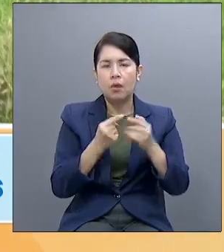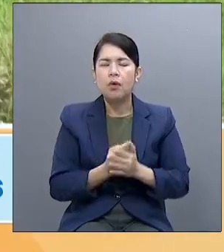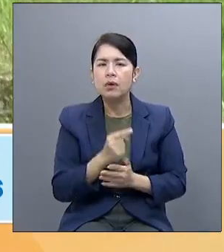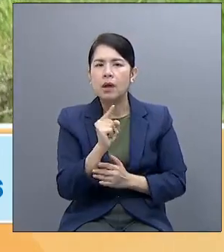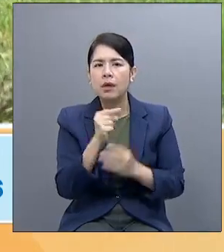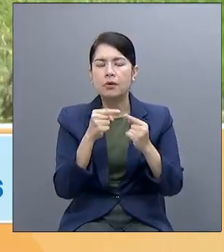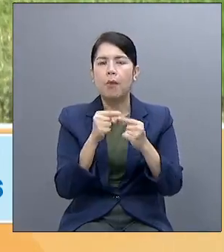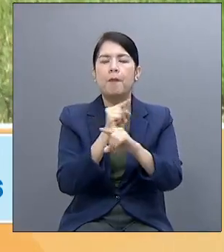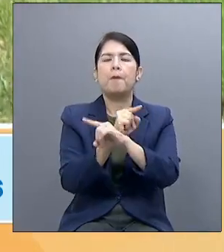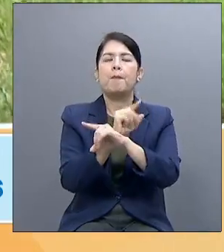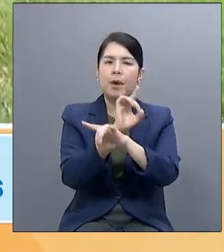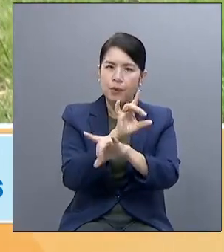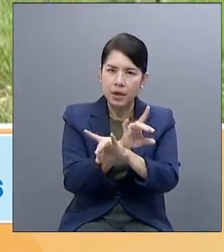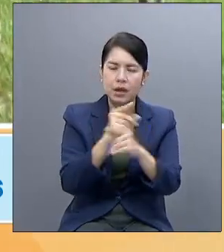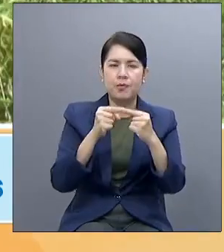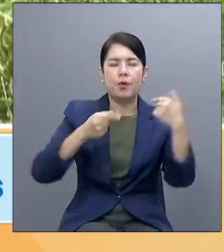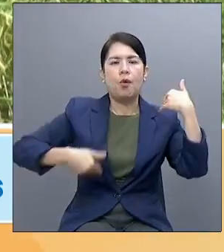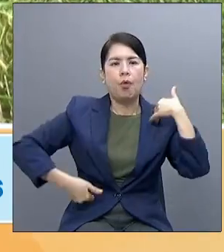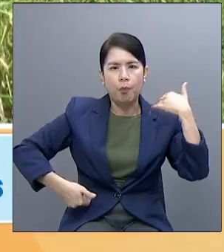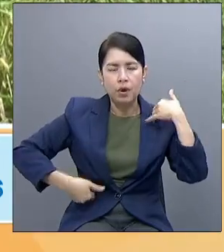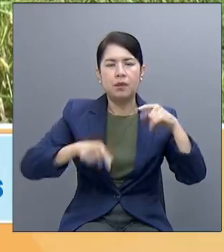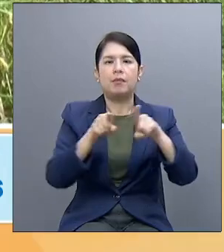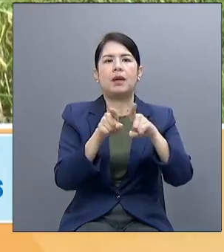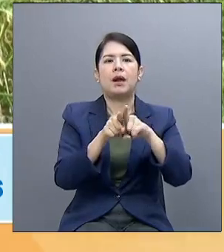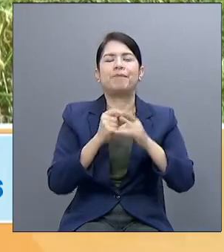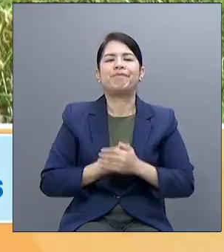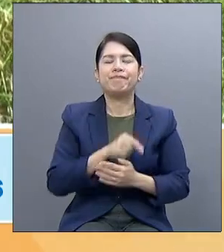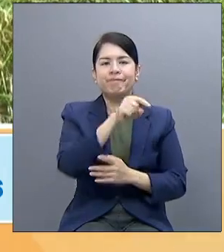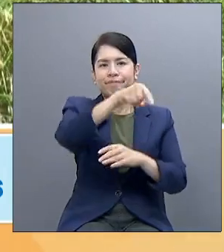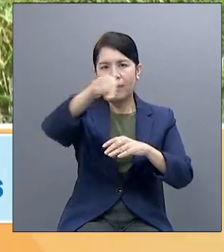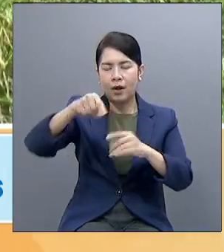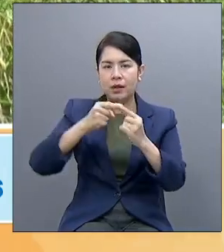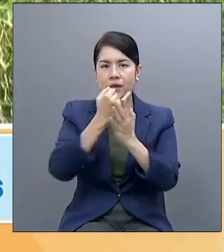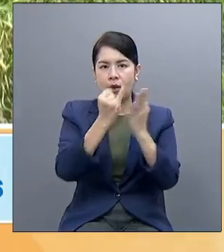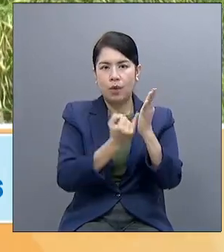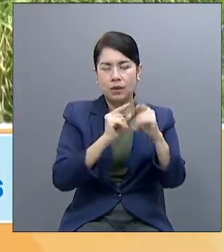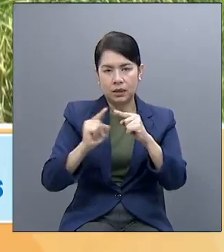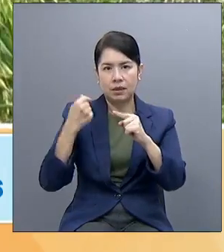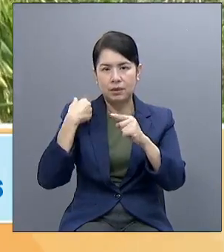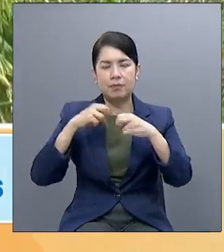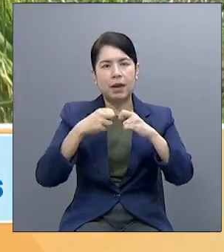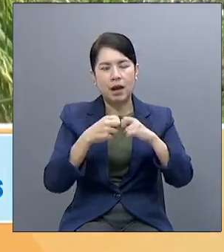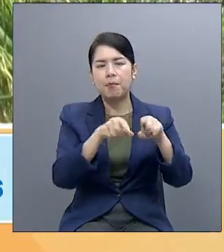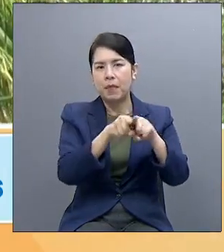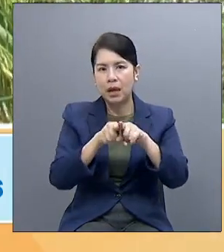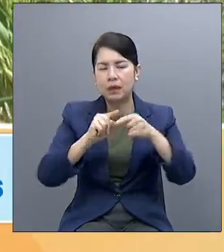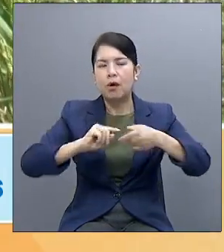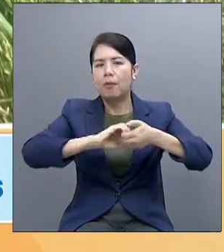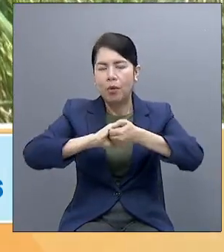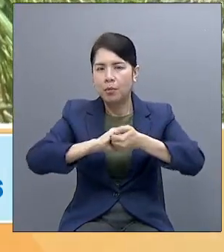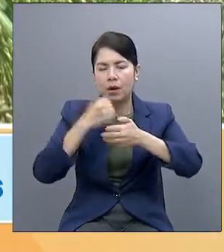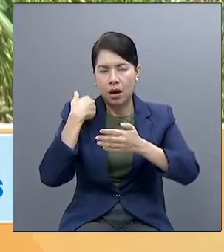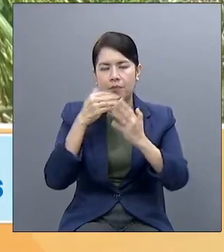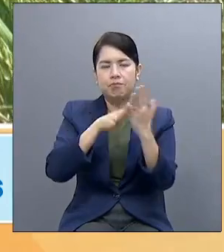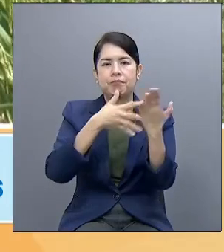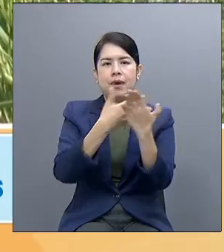รบุรีด้วยลพบุรีก็มีเช่นเดียวกันเดี๋ยวเขาจะไปทำ MOU เพื่อที่จะแก้ไขปัญหาเรื่องลิงแบบนี้นะคะเดี๋ยวต้องติดตามกันในสัปดาห์หน้าด้วย